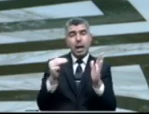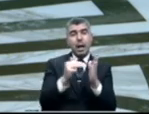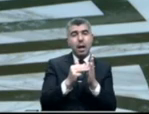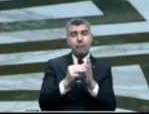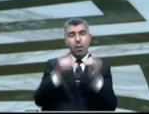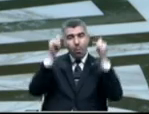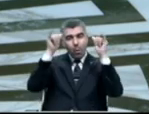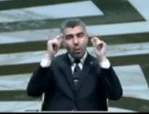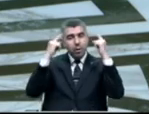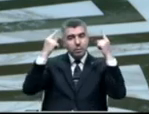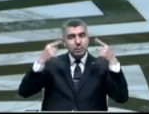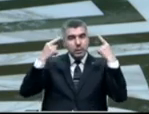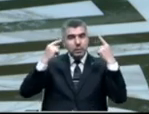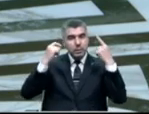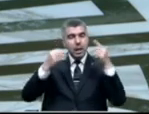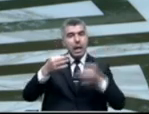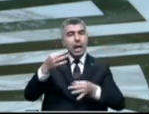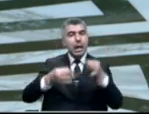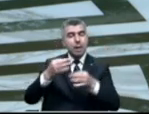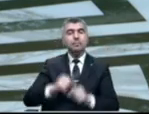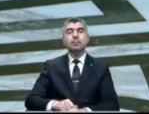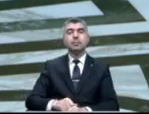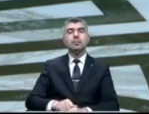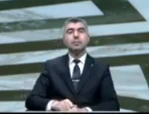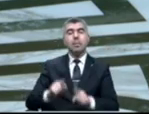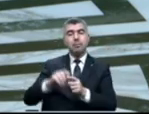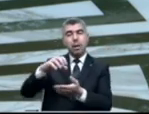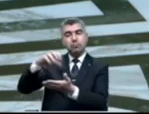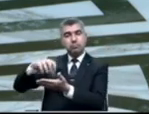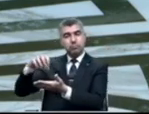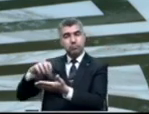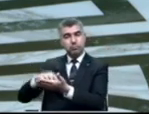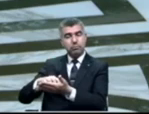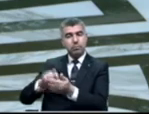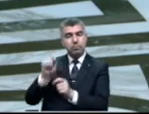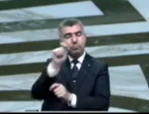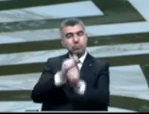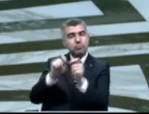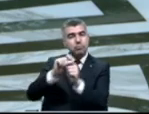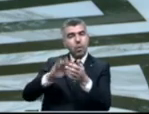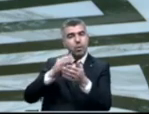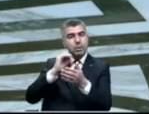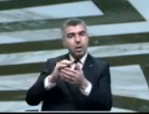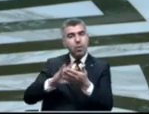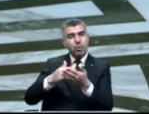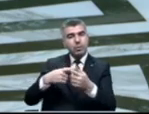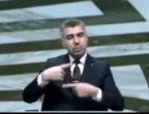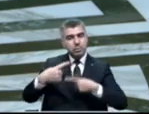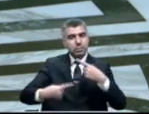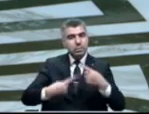الأبقار والأغنام والإبل، تجهيز الضيعات المعنية بالمعدات والآليات